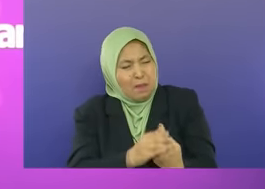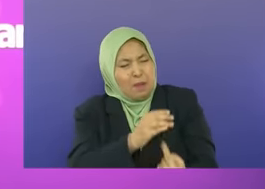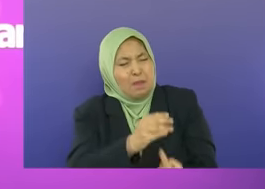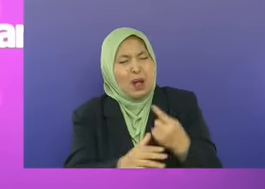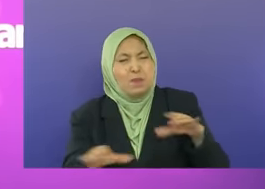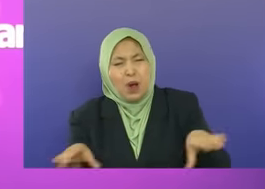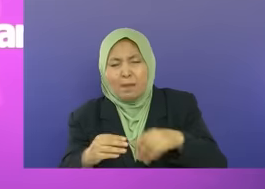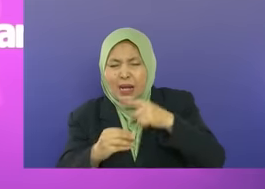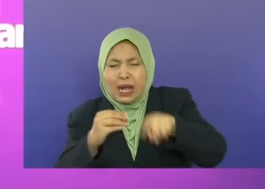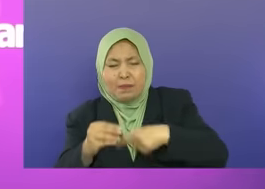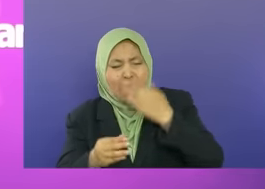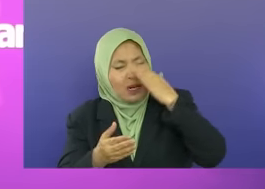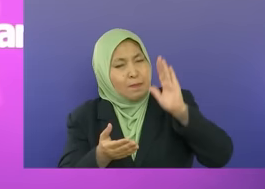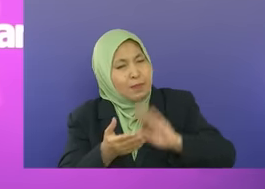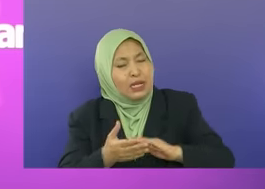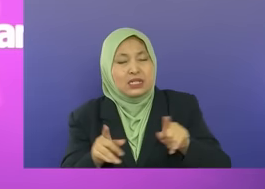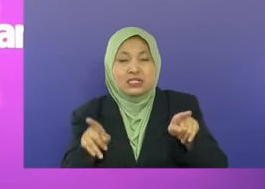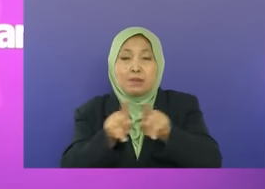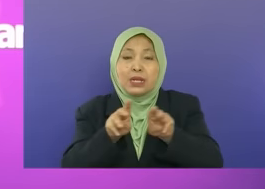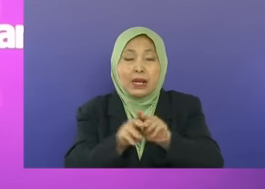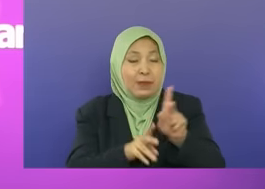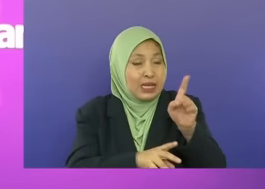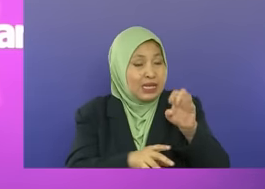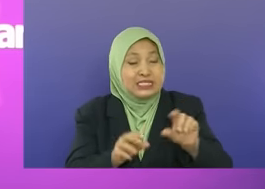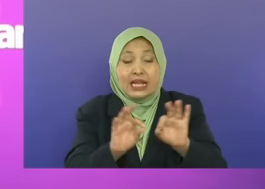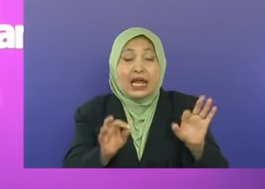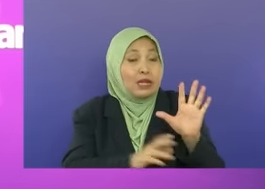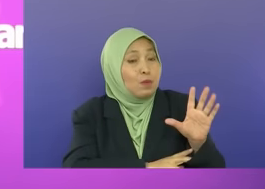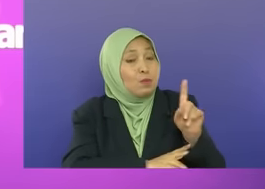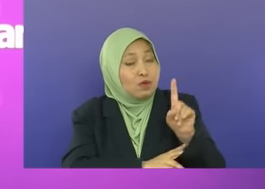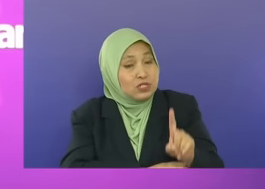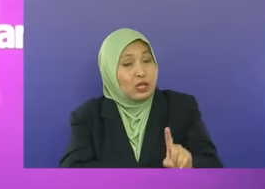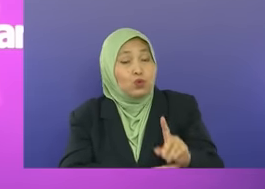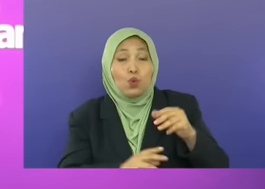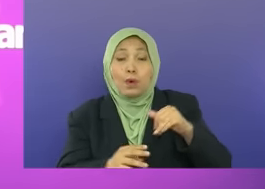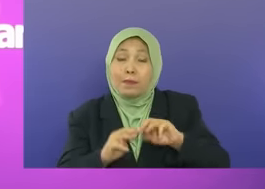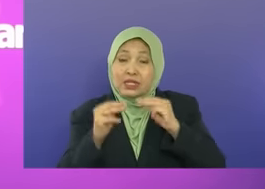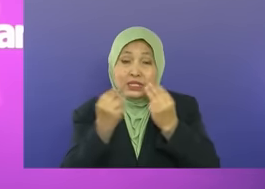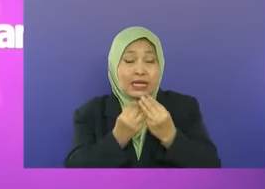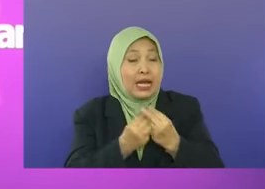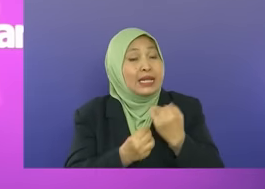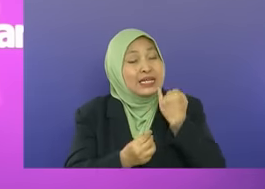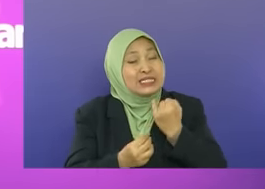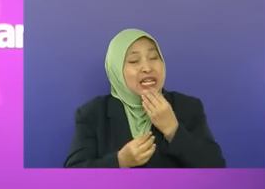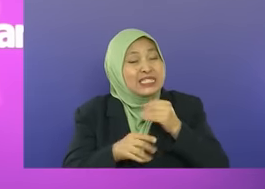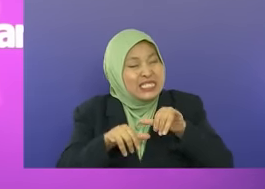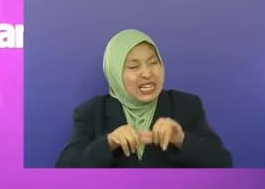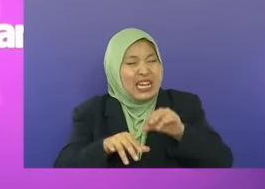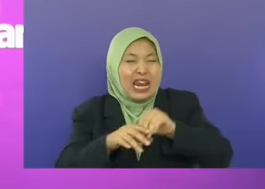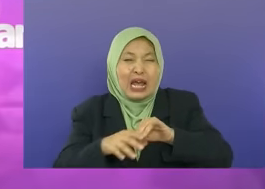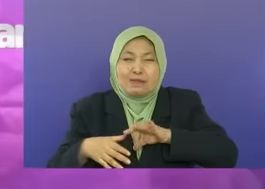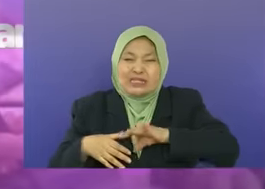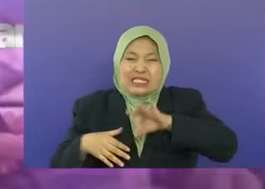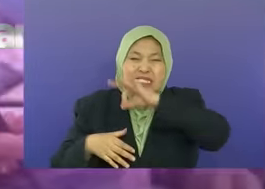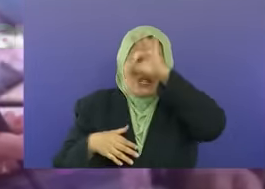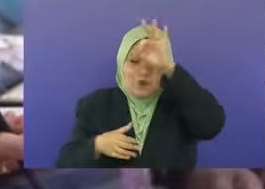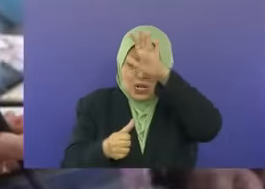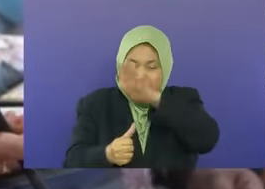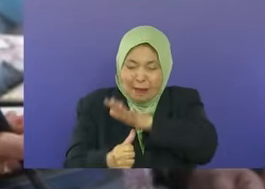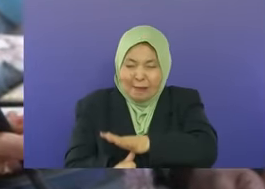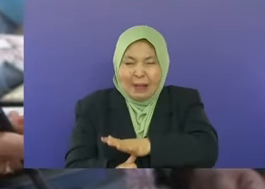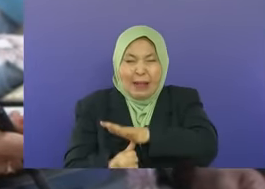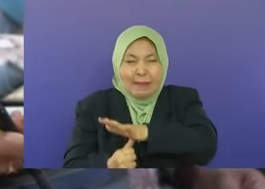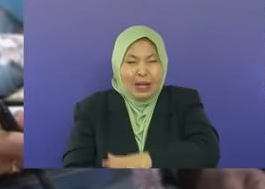buruk seperti mana dalam hisyat 51 ini Bani Israil ini masih lagi dalam jiwa yang ditindas